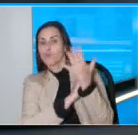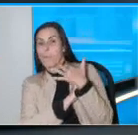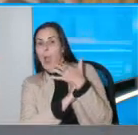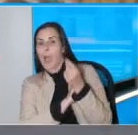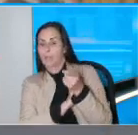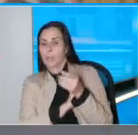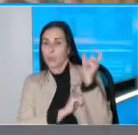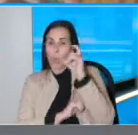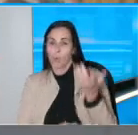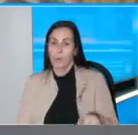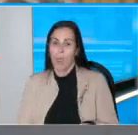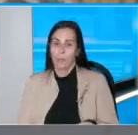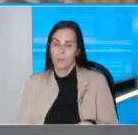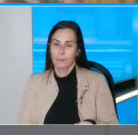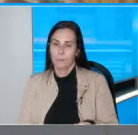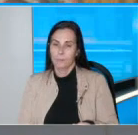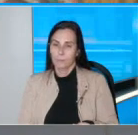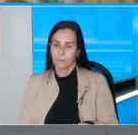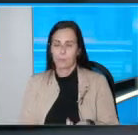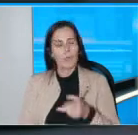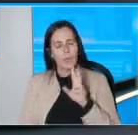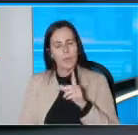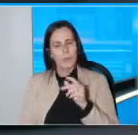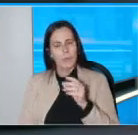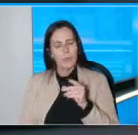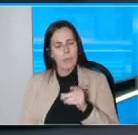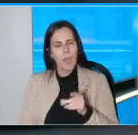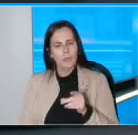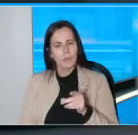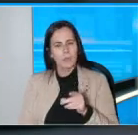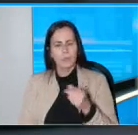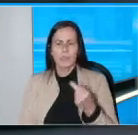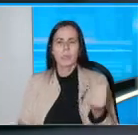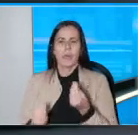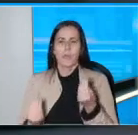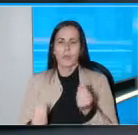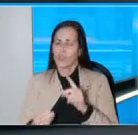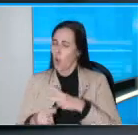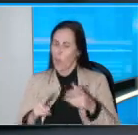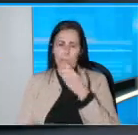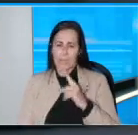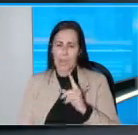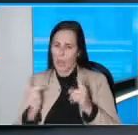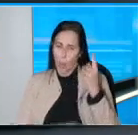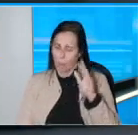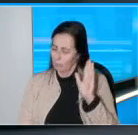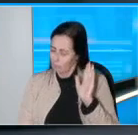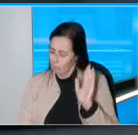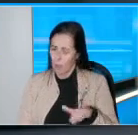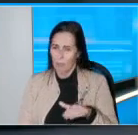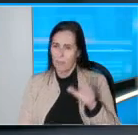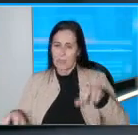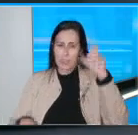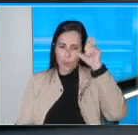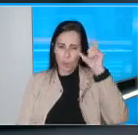של ארדואן יותר ממדינות אחרות. אז יש כמה דברים. דבר ראשון, שוב, זו תופעה שלא רק בישראל קורית. זאת אומרת